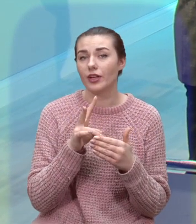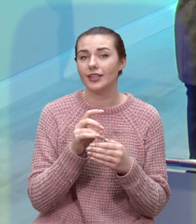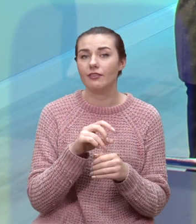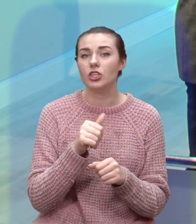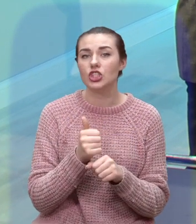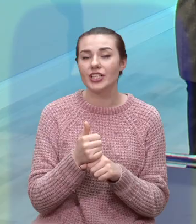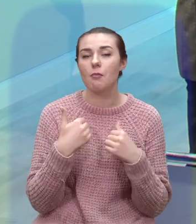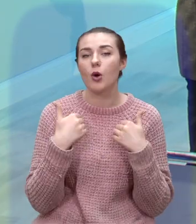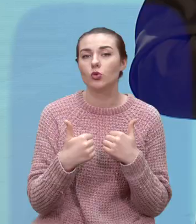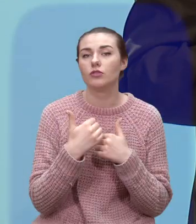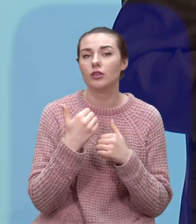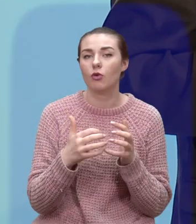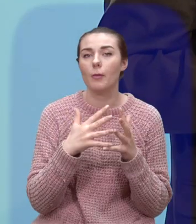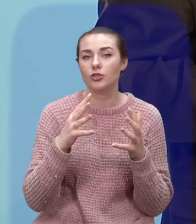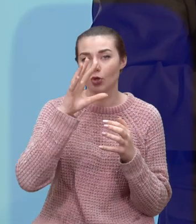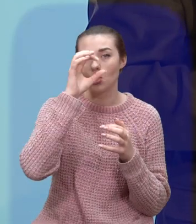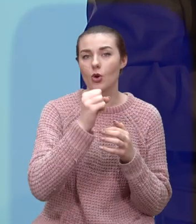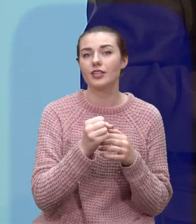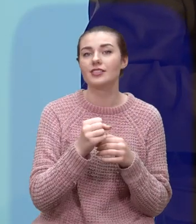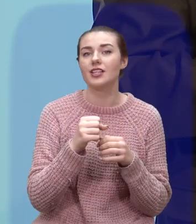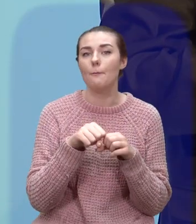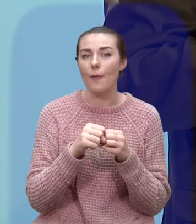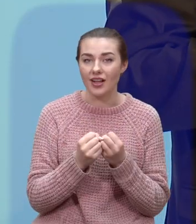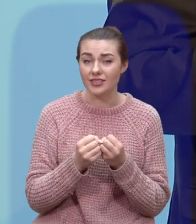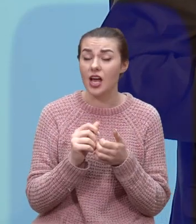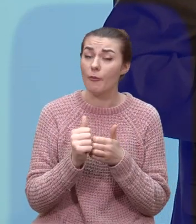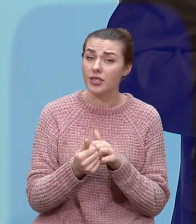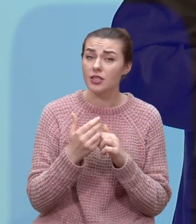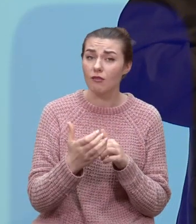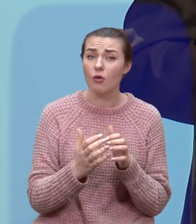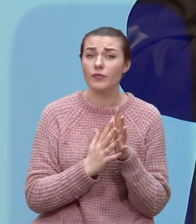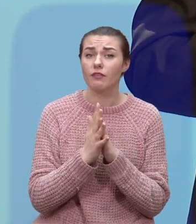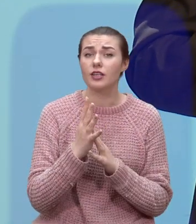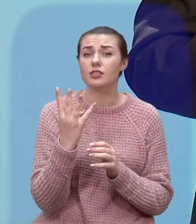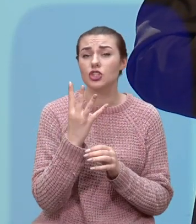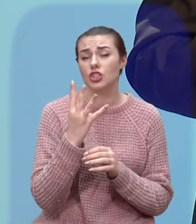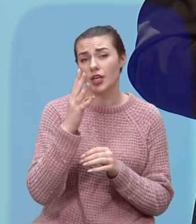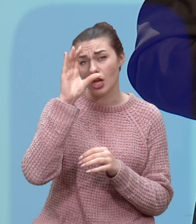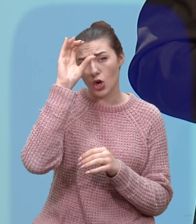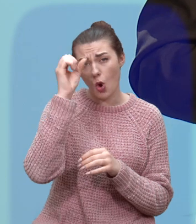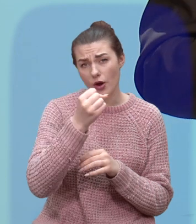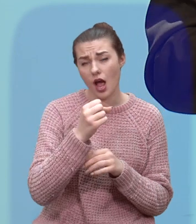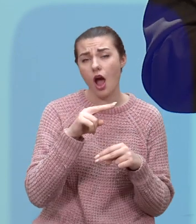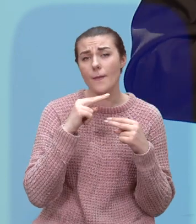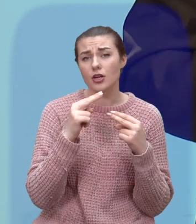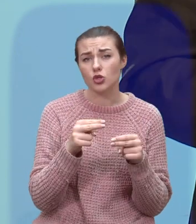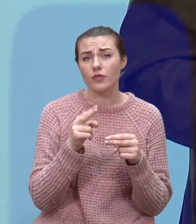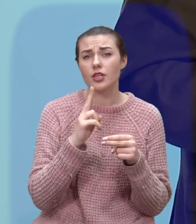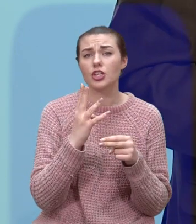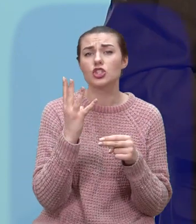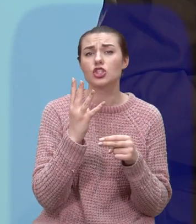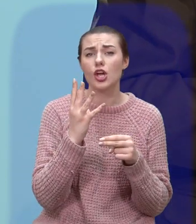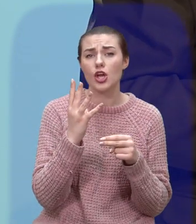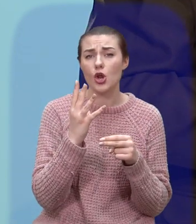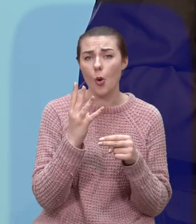могущества его большой рок сломался а вместо него выросли четыре весьма приметных рода обращенные